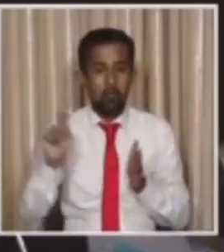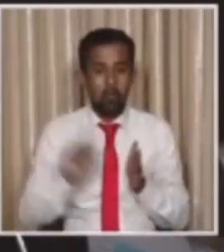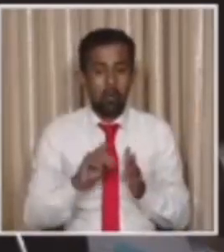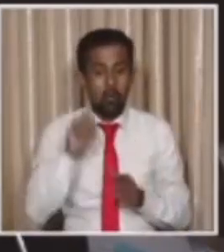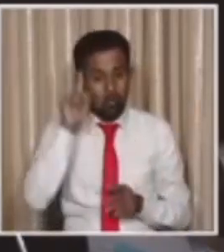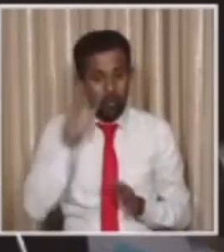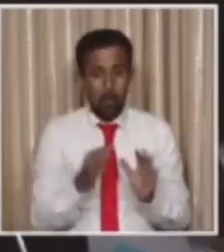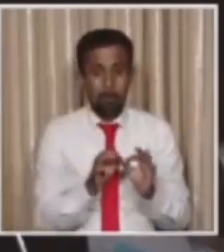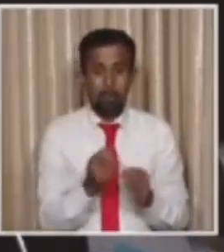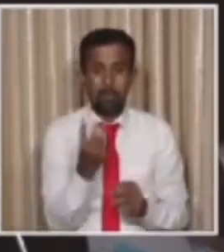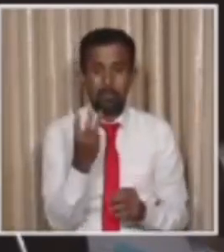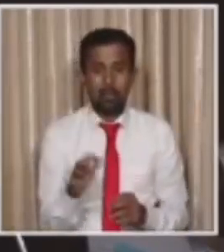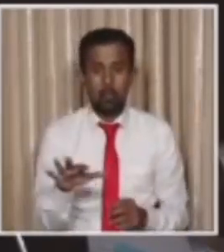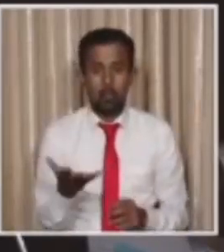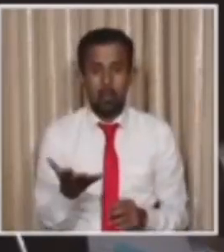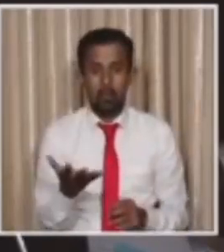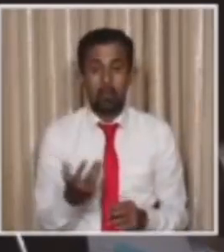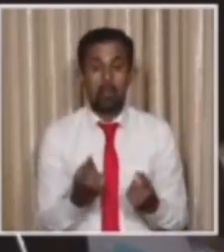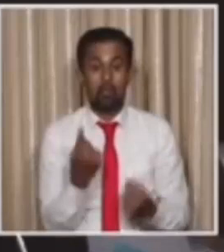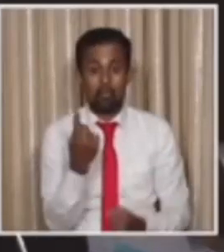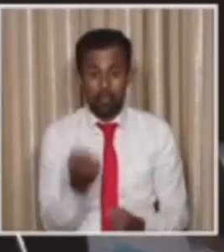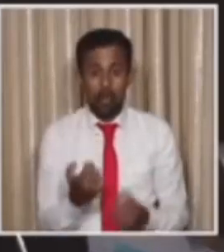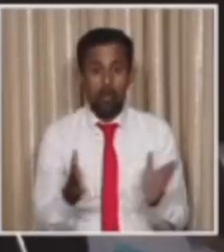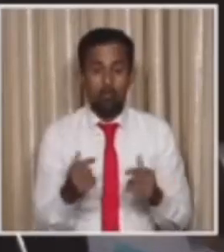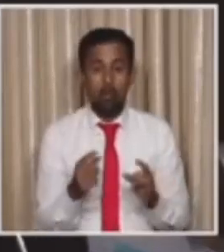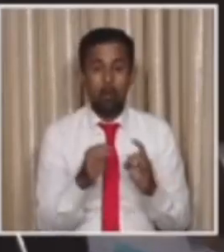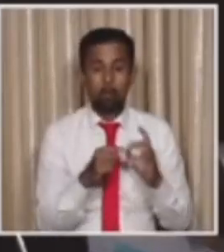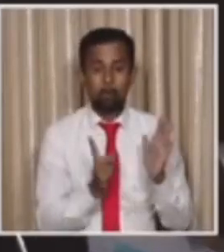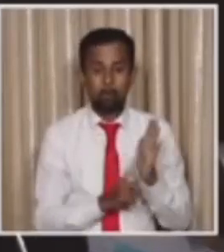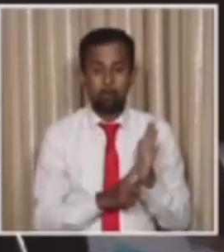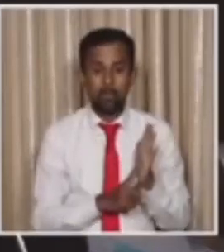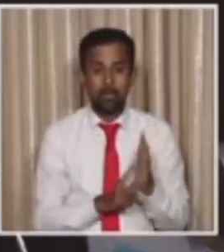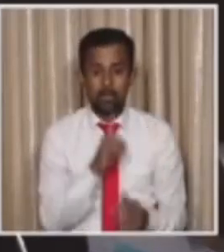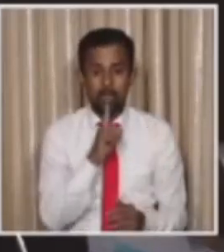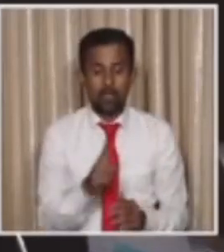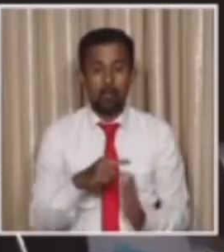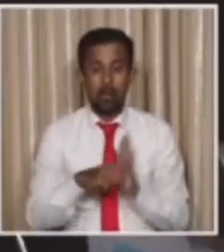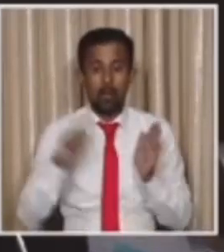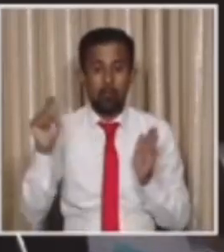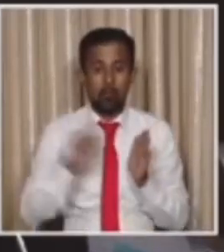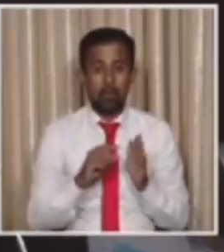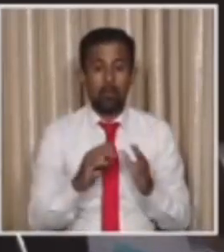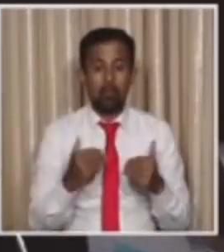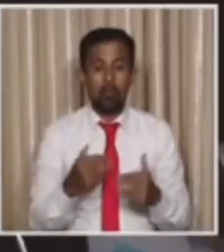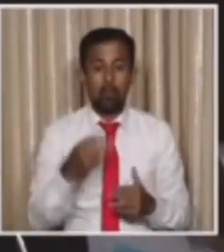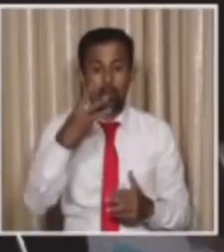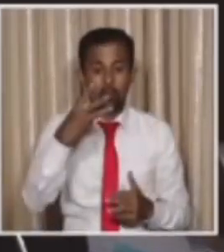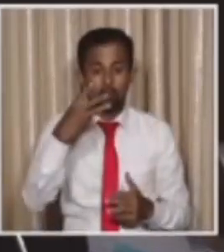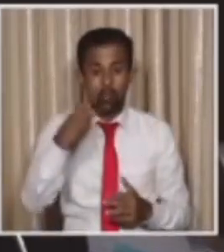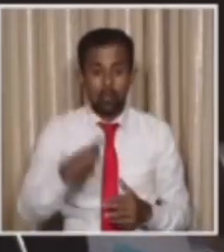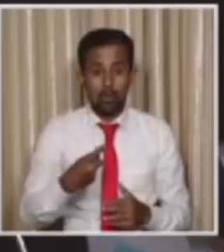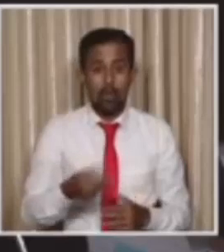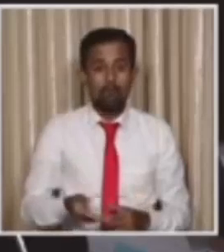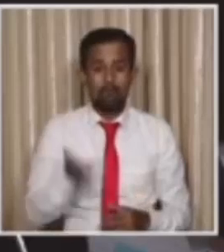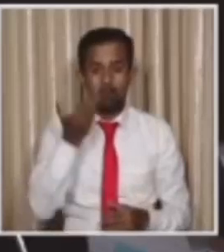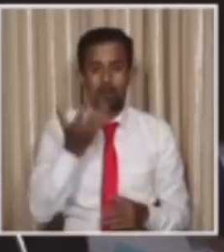බිලියන් 3500යි. 1000ක් තවත් බිල්පත් වලින් ගන්න යනවා කියන්නේ හරියටම අපේ ආදායමෙන් තව 3 එකකට වැඩි ප්‍රමාණයක් ගන්නයි යන්නේ.